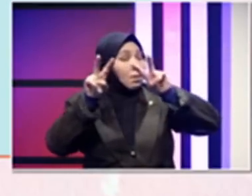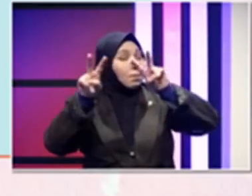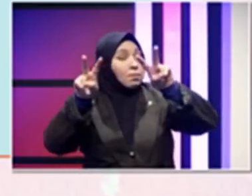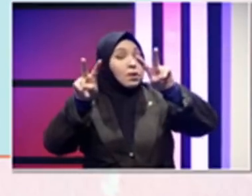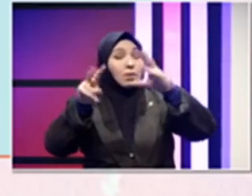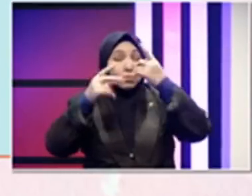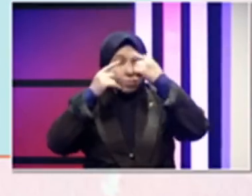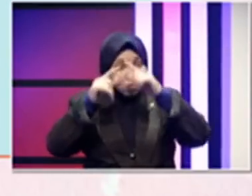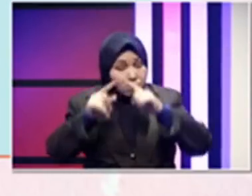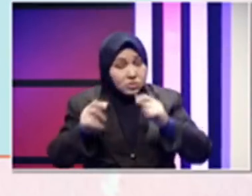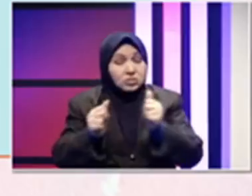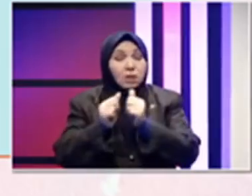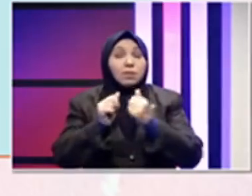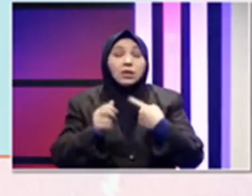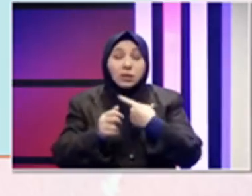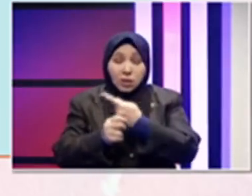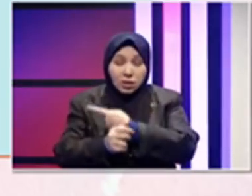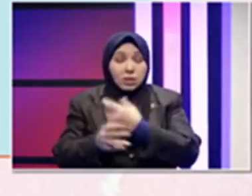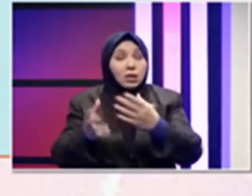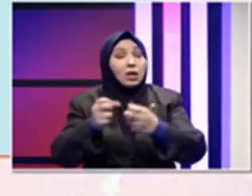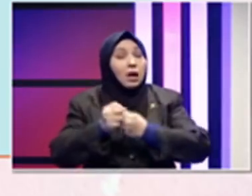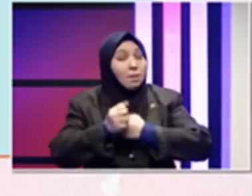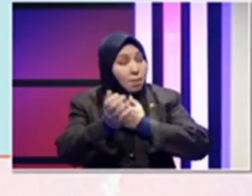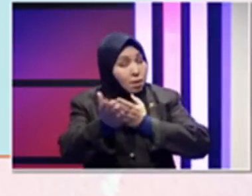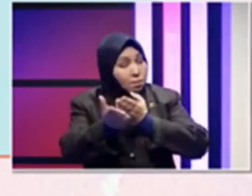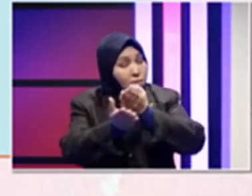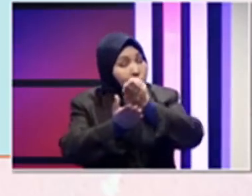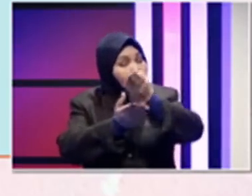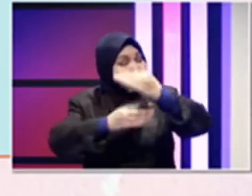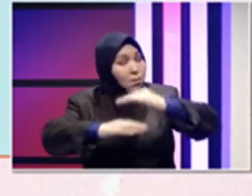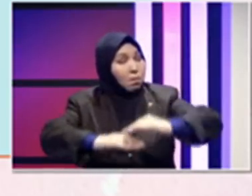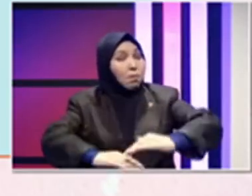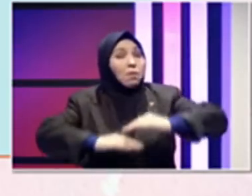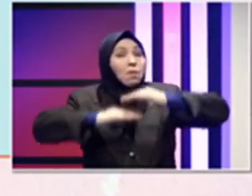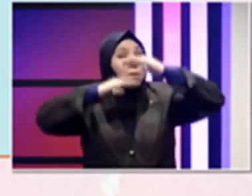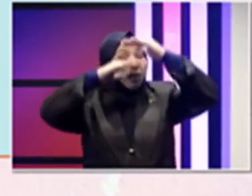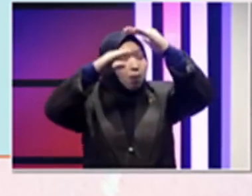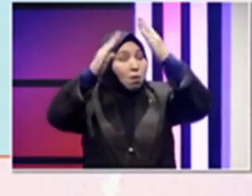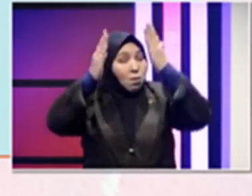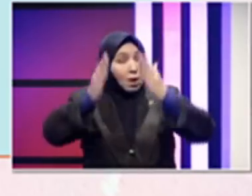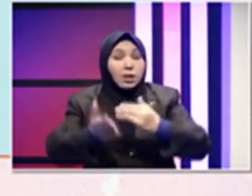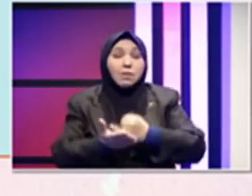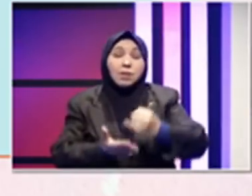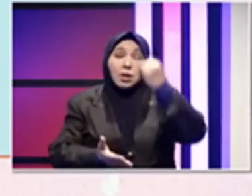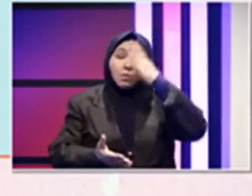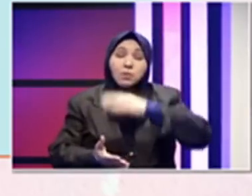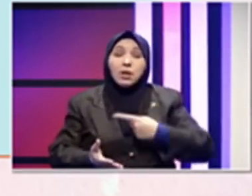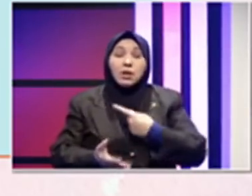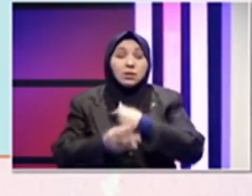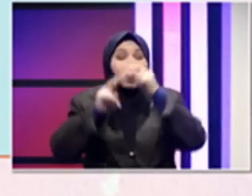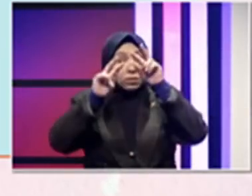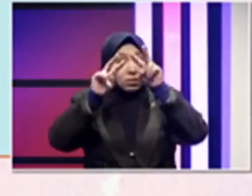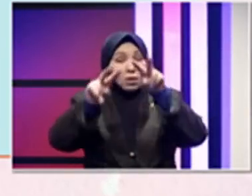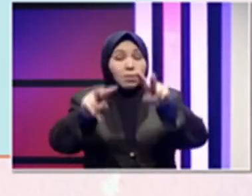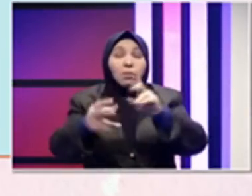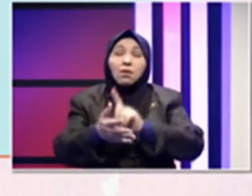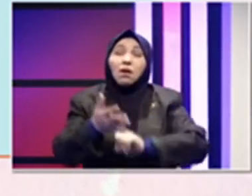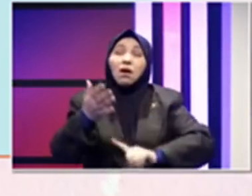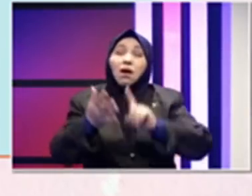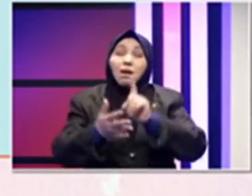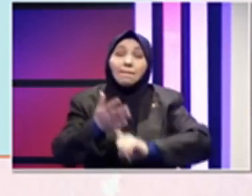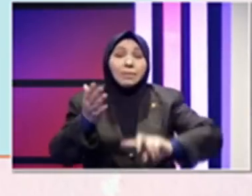untuk sama-sama kita juga dapat menuju kepada tahap orang-orang yang berilmu. Dan kita akan lihat apakah